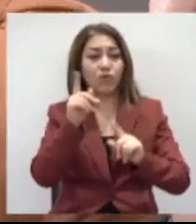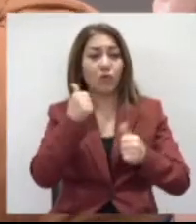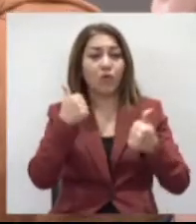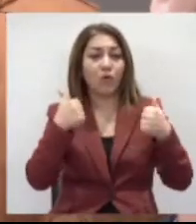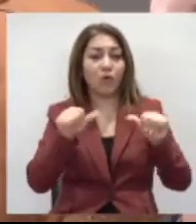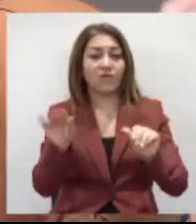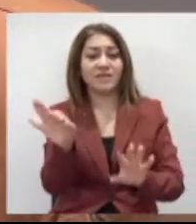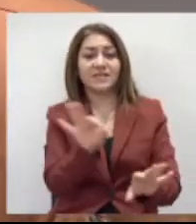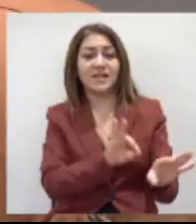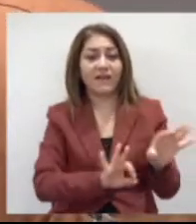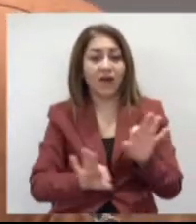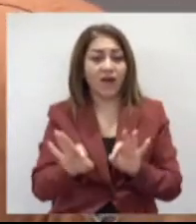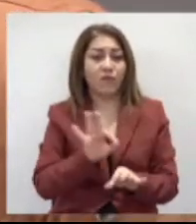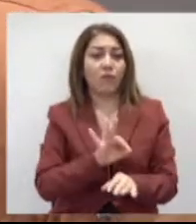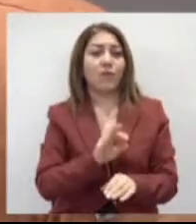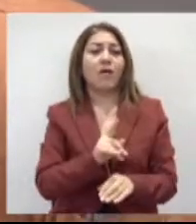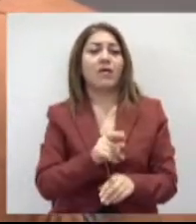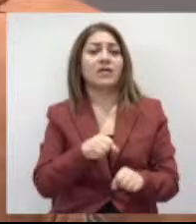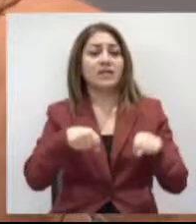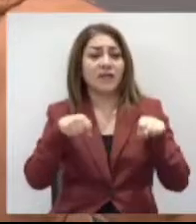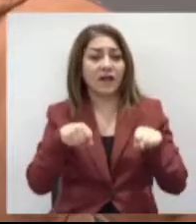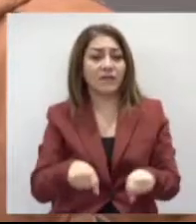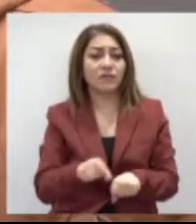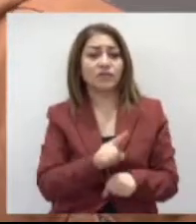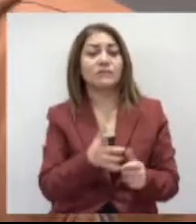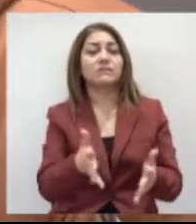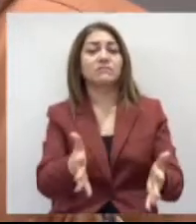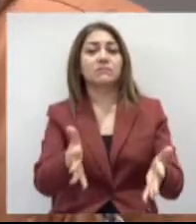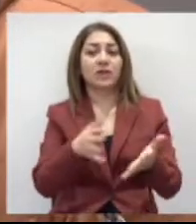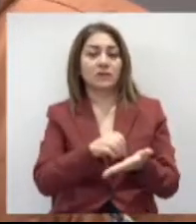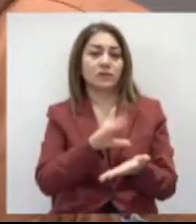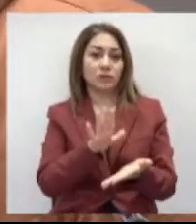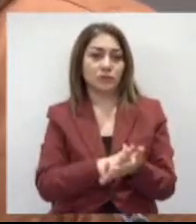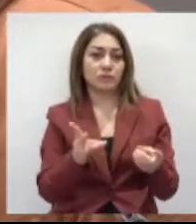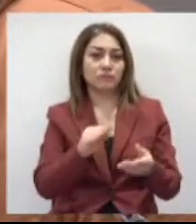եւ ընդհանրապես գործառույթների բան պետքա շատ հստակ ամրագրվի։